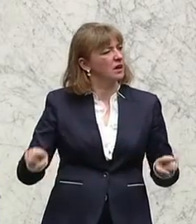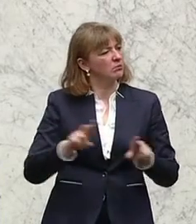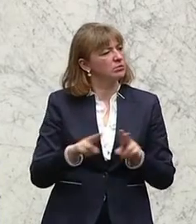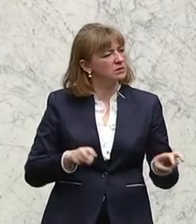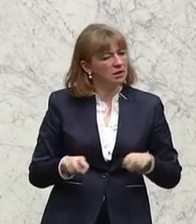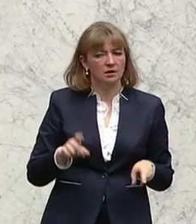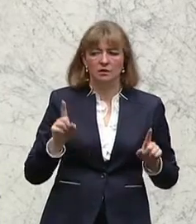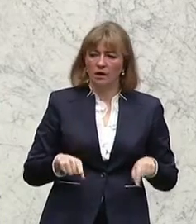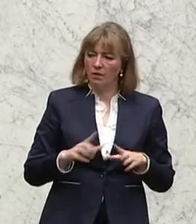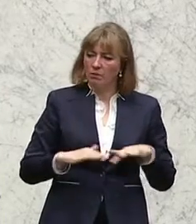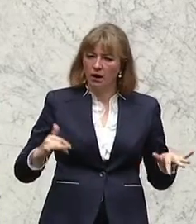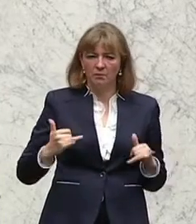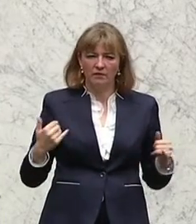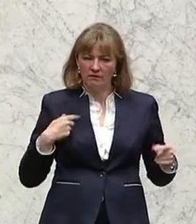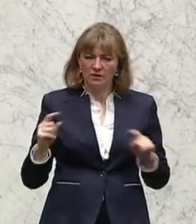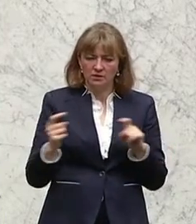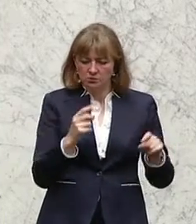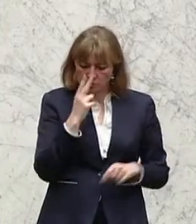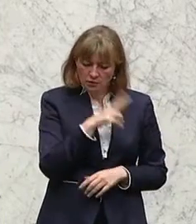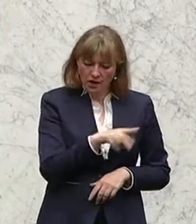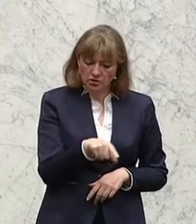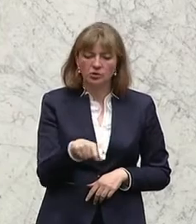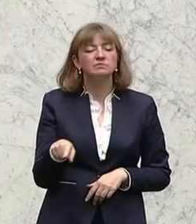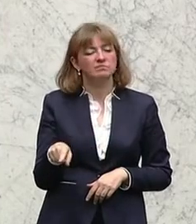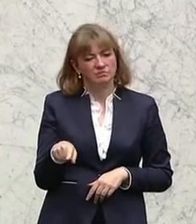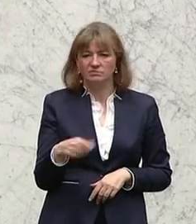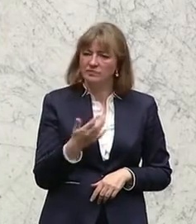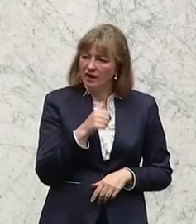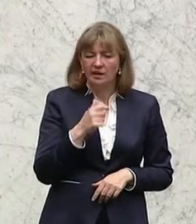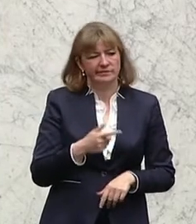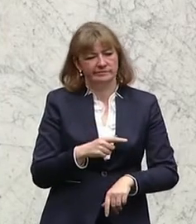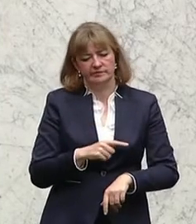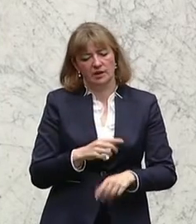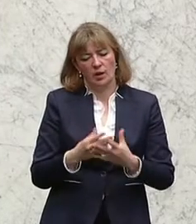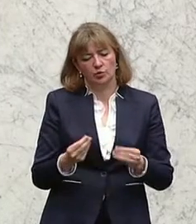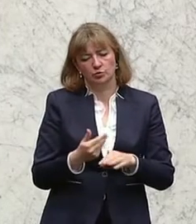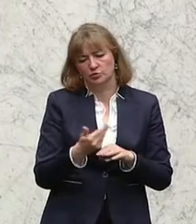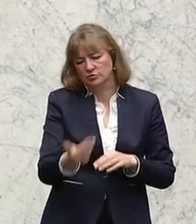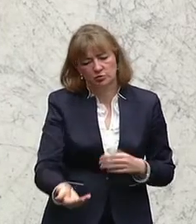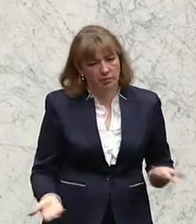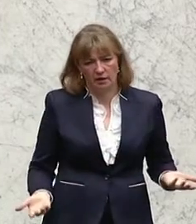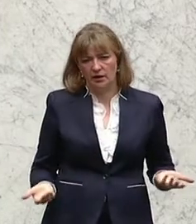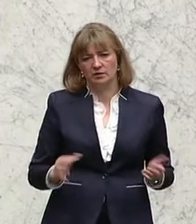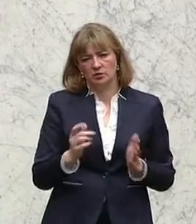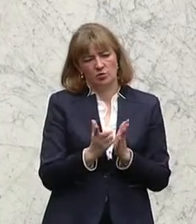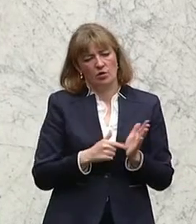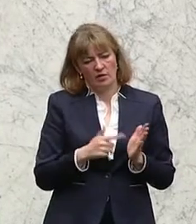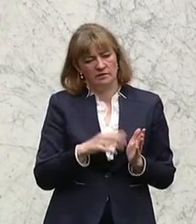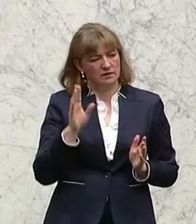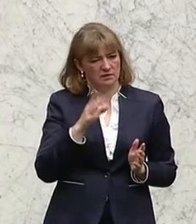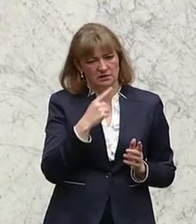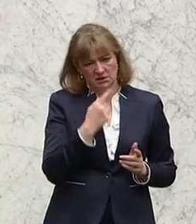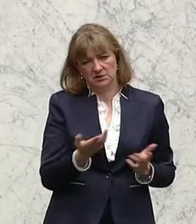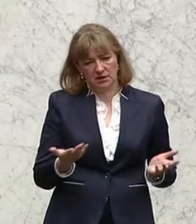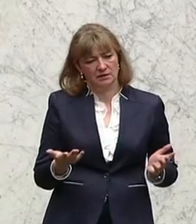geführt wurde oder auch in diesem Parlament geführt wurde, dass es eben nicht rechtzeitig zu Lösungen gekommen ist. Ich habe es hier öfter schon gesagt von hier